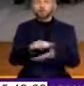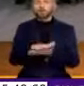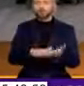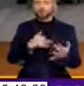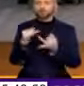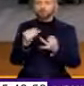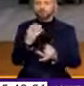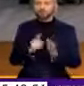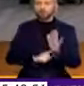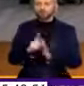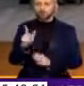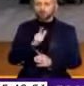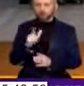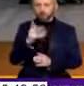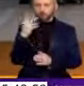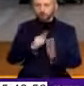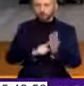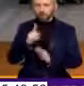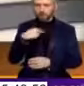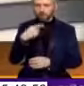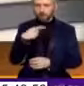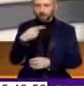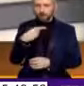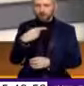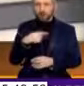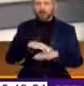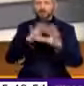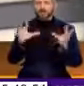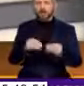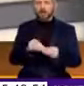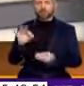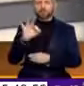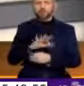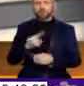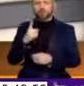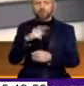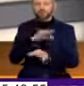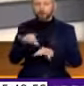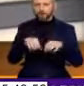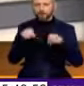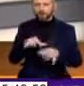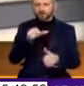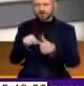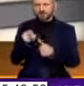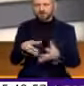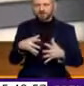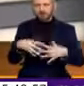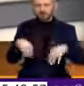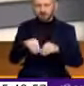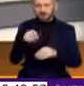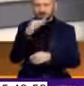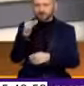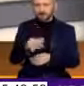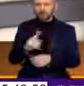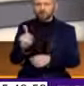розмову. Ще на початку ми з вами коли почали говорити взагалі про перший проект рішення саме цієї сім'ї, ви зазначили про те,